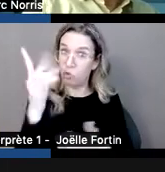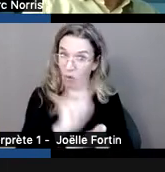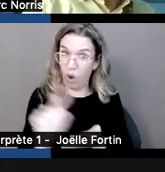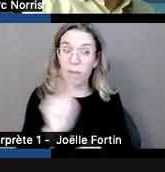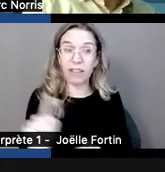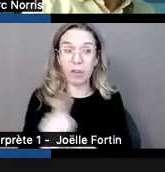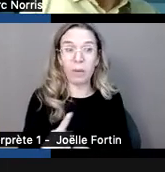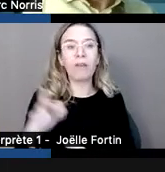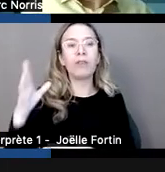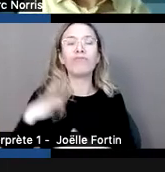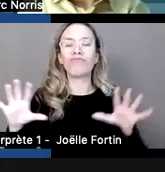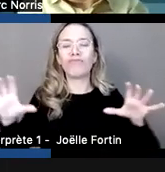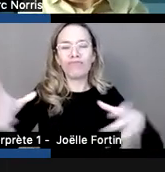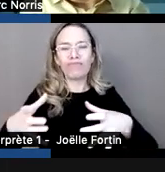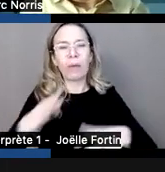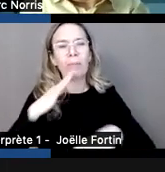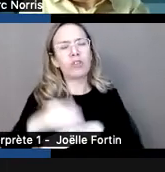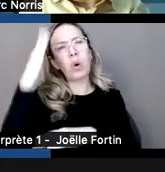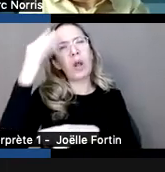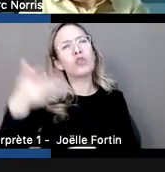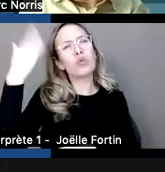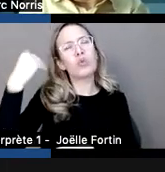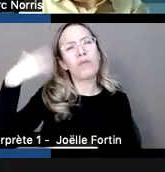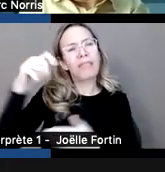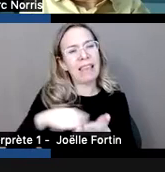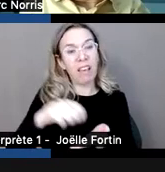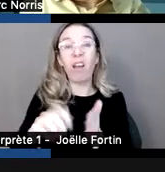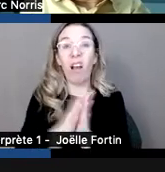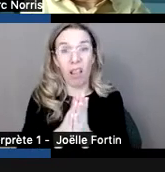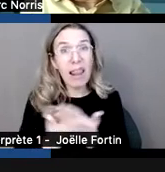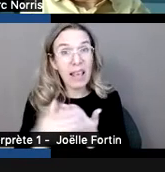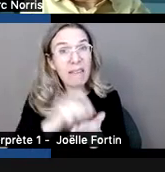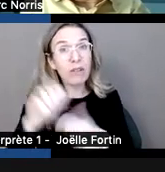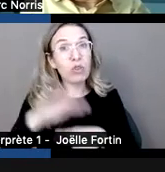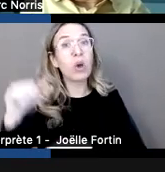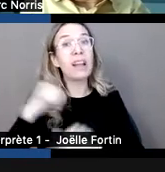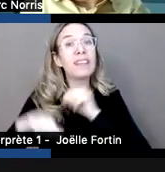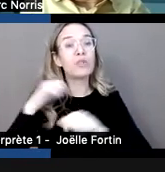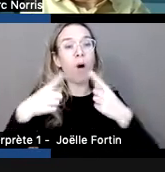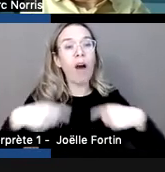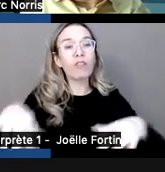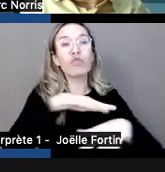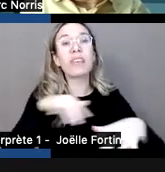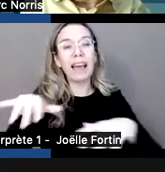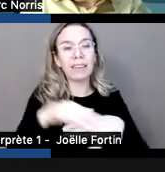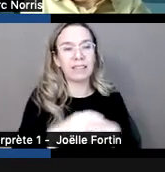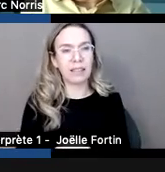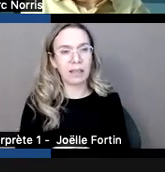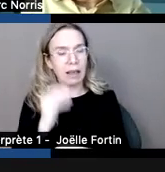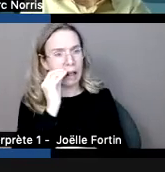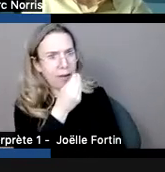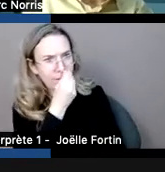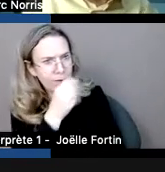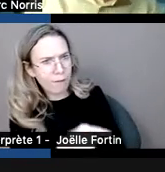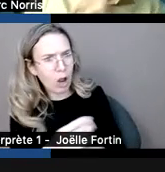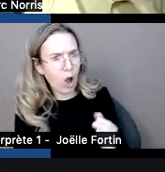ces anciens se retrouvent pour évoquer leurs souvenirs. Ils ont même rédigé un livre sur l'histoire de leur quartier. De fleurs. Cultiver des